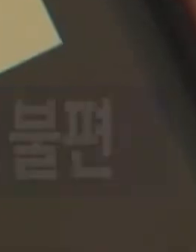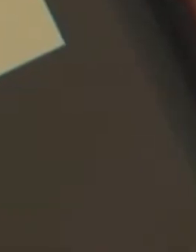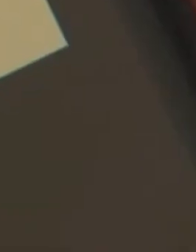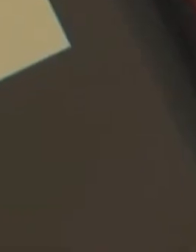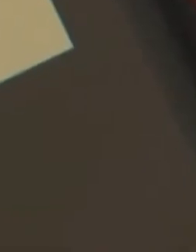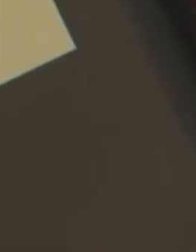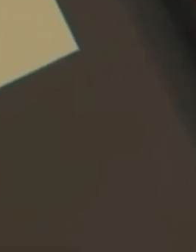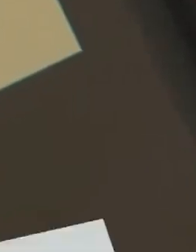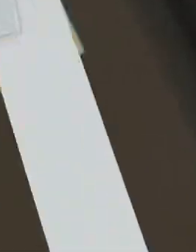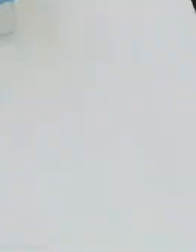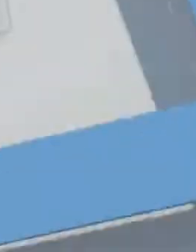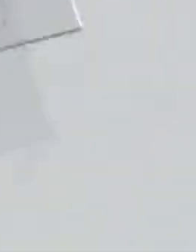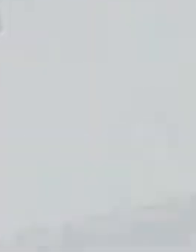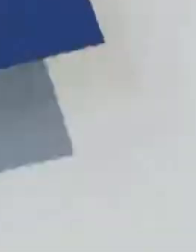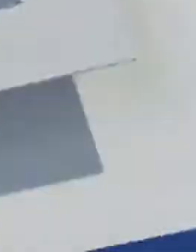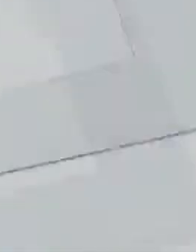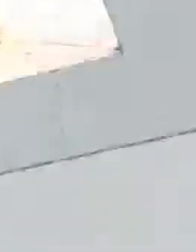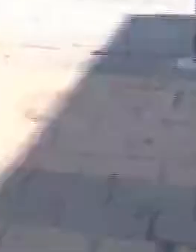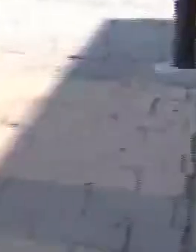있습니다.